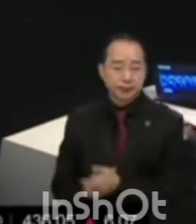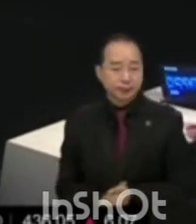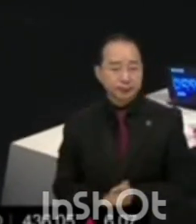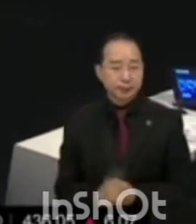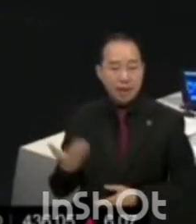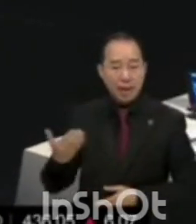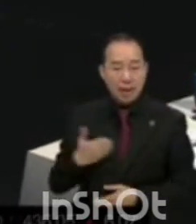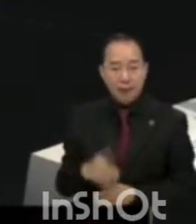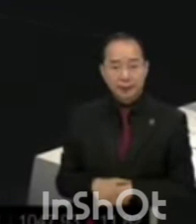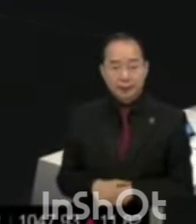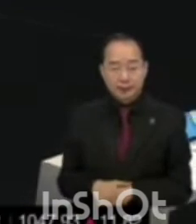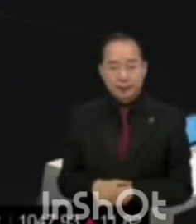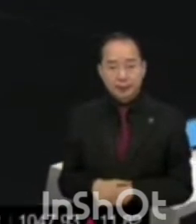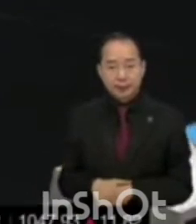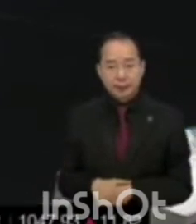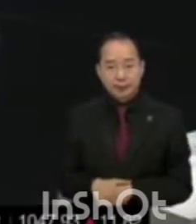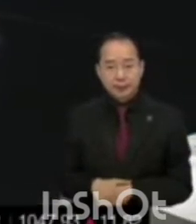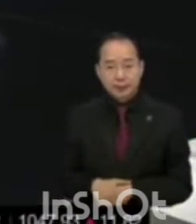후보께서는